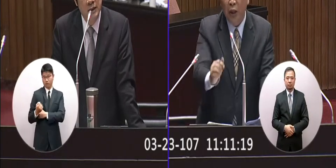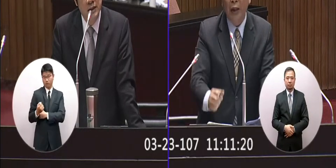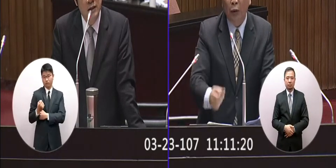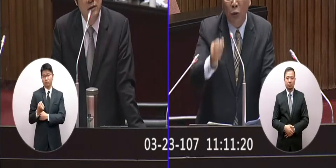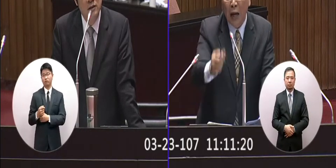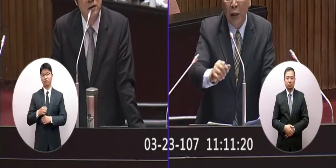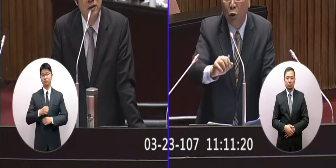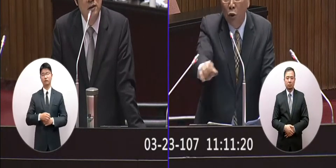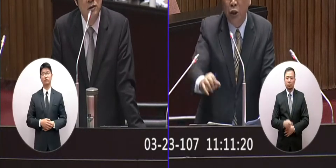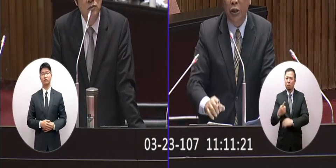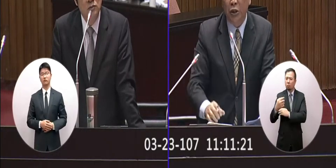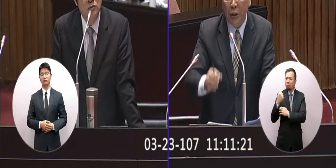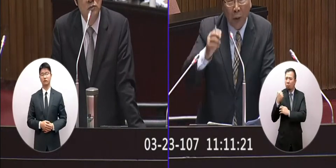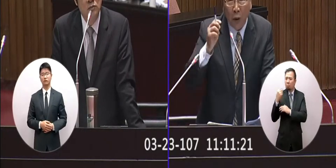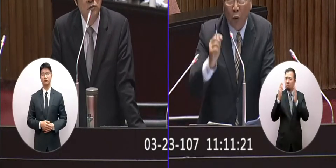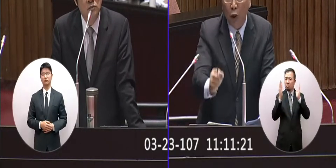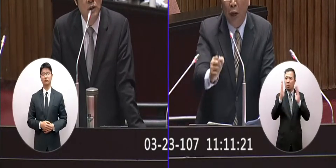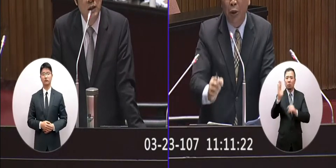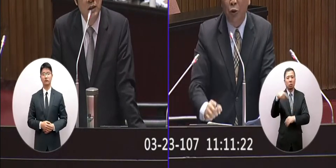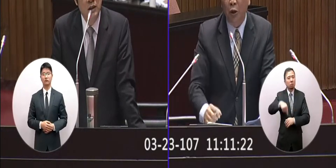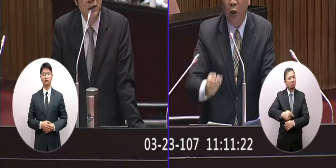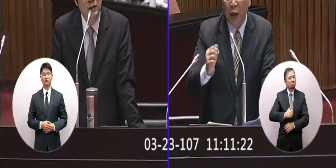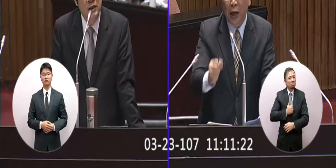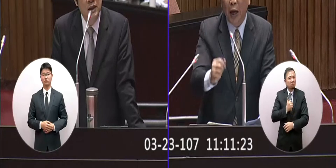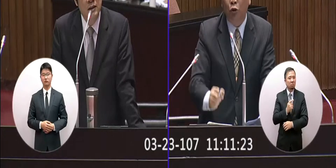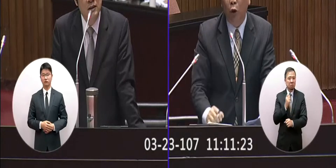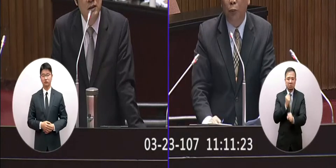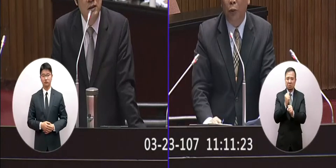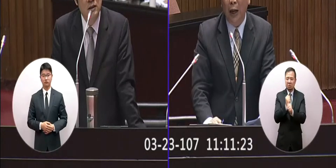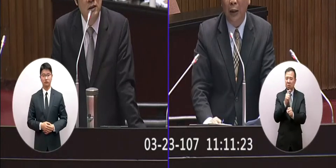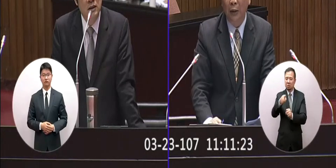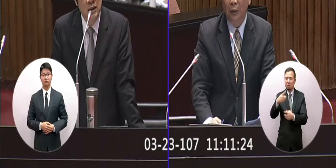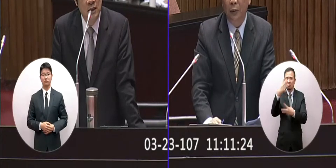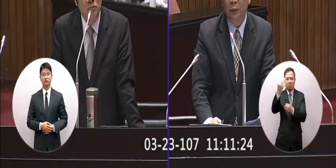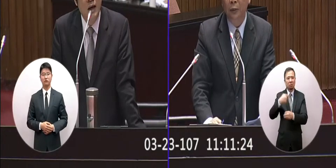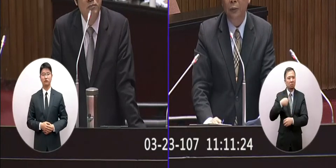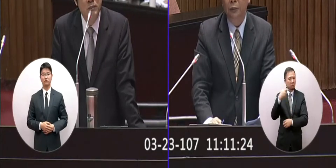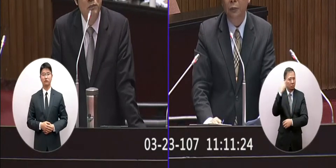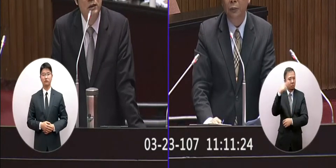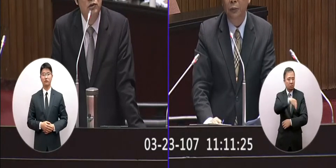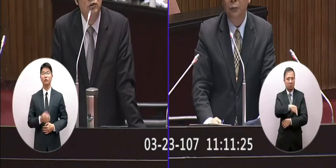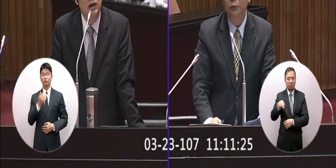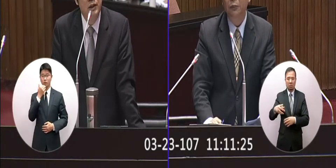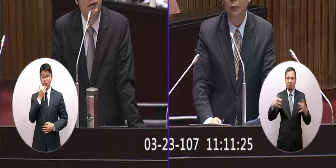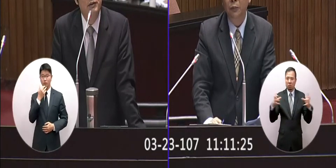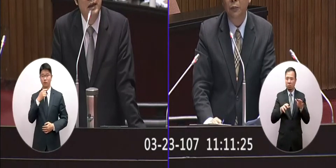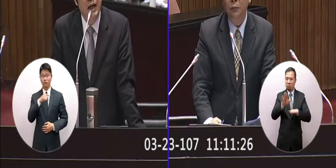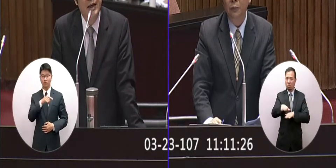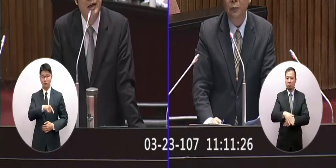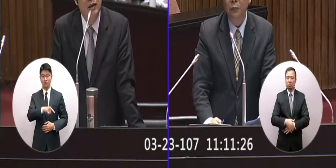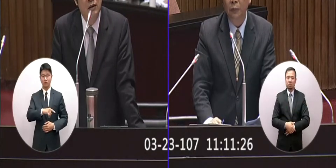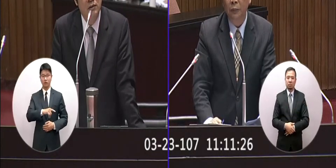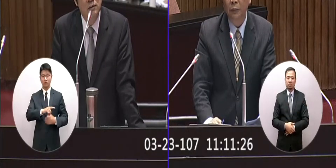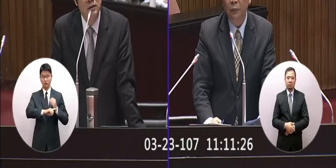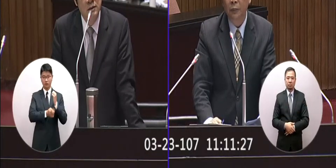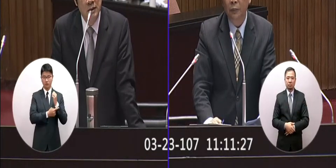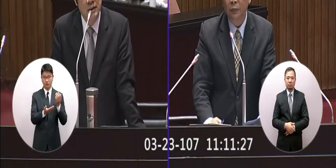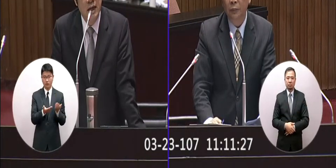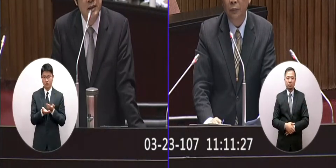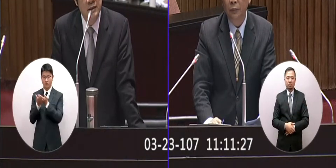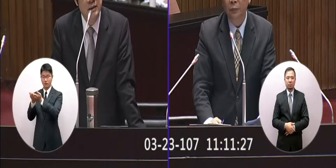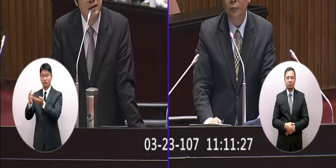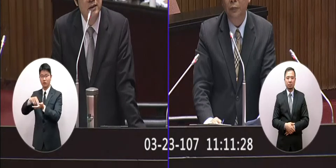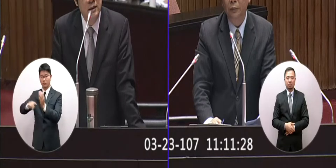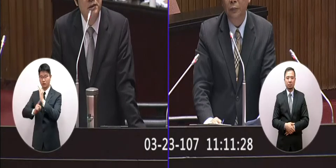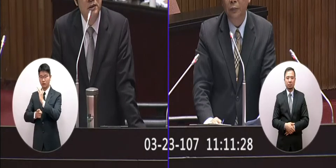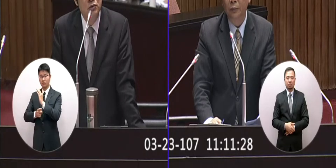哈， 积极的态度，但是实施时间，我认为说应该要同步啊。 一旦把版本送到立法院来，哈，审